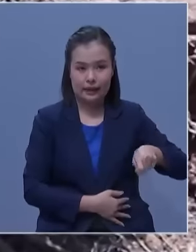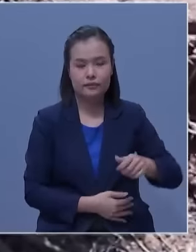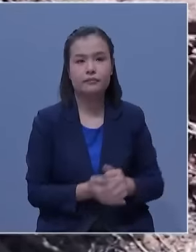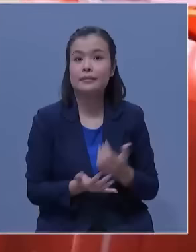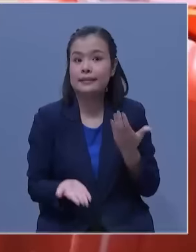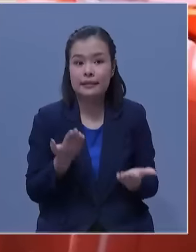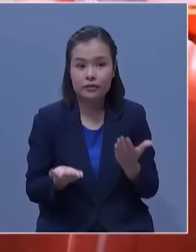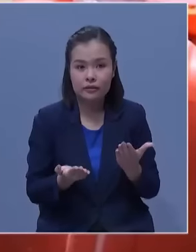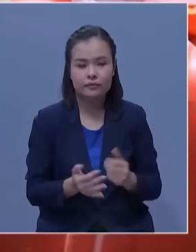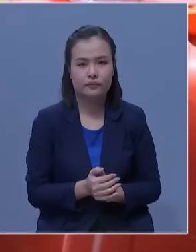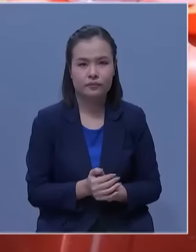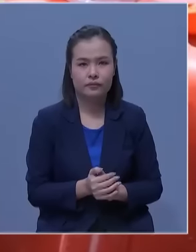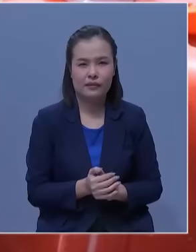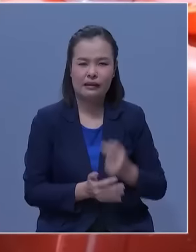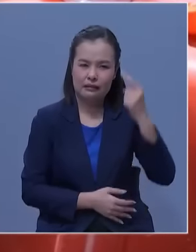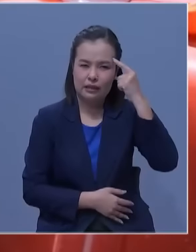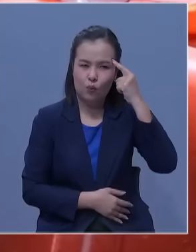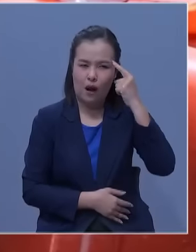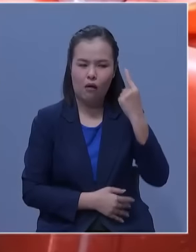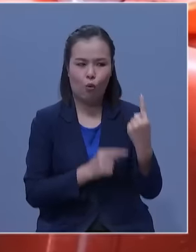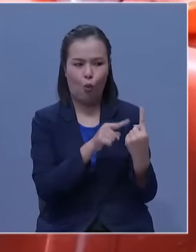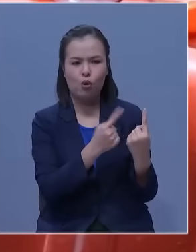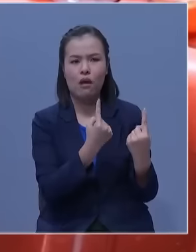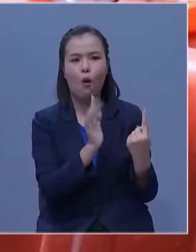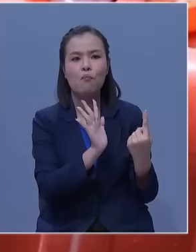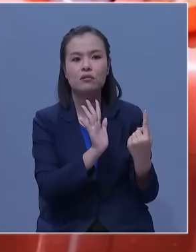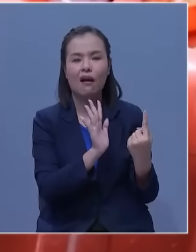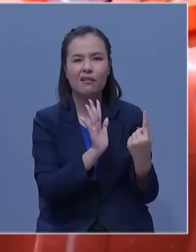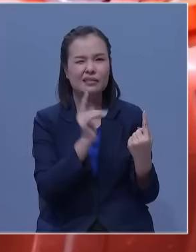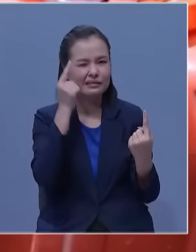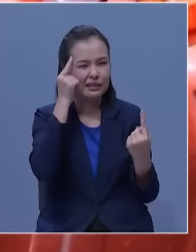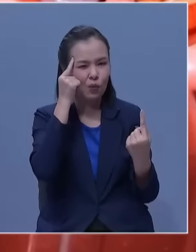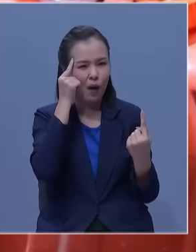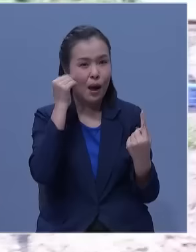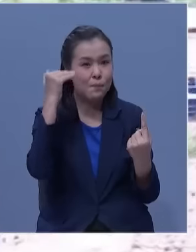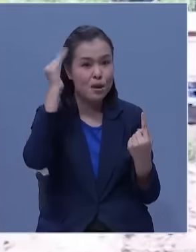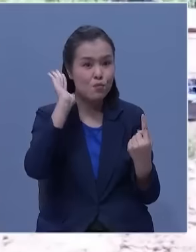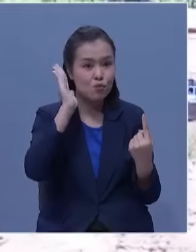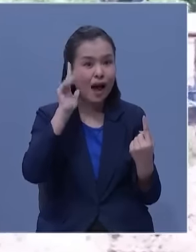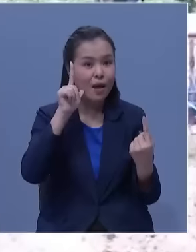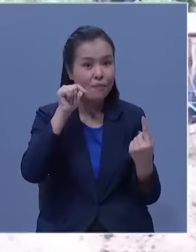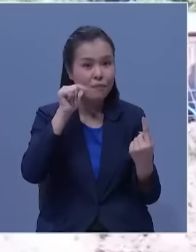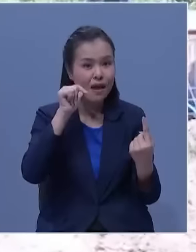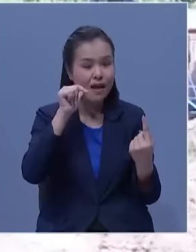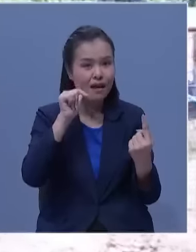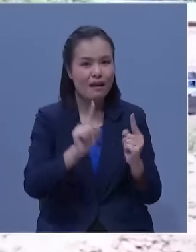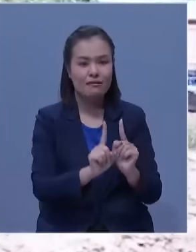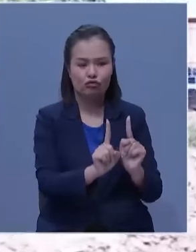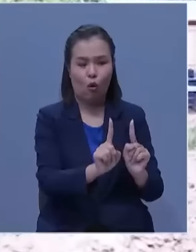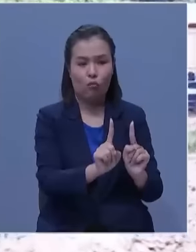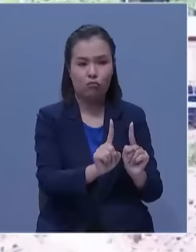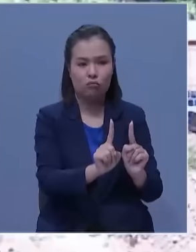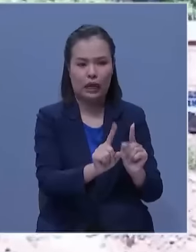างไรก็ตามคุณสุนทรคิดว่าไม่ใช่แค่พี่ชายแท้ๆที่ก่อเหตุน ะ น่าจะมีพี่ชายต่างบรรดาร่วมก่อเหตุด้วยต